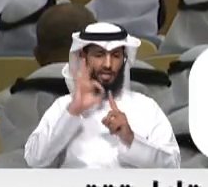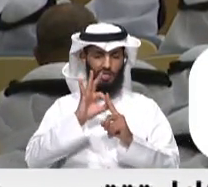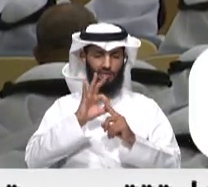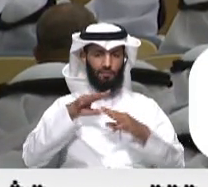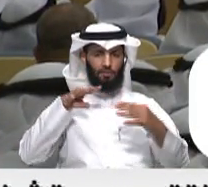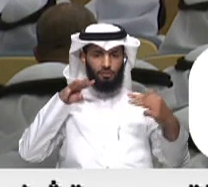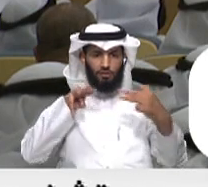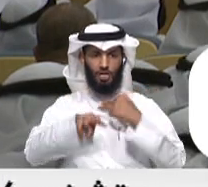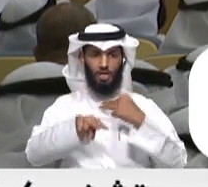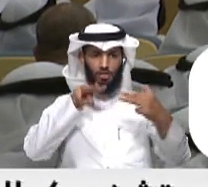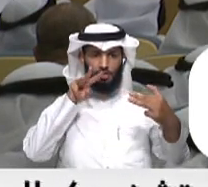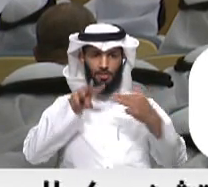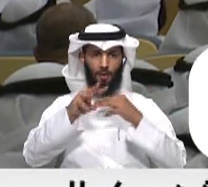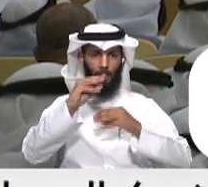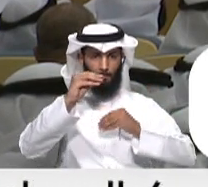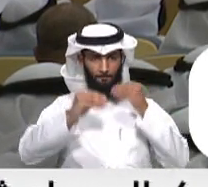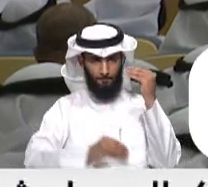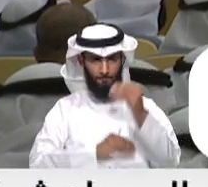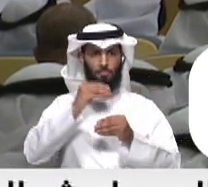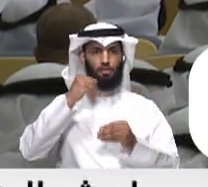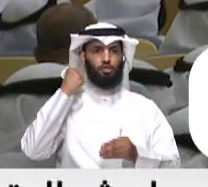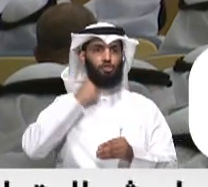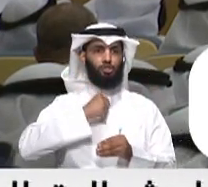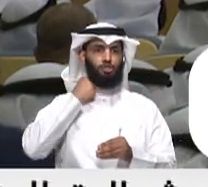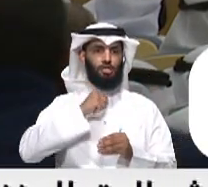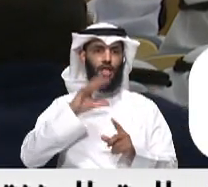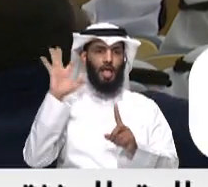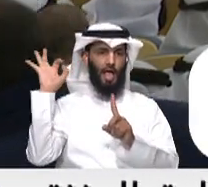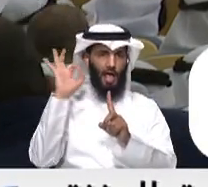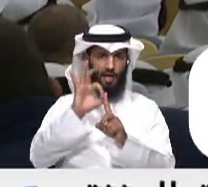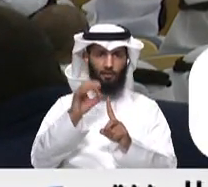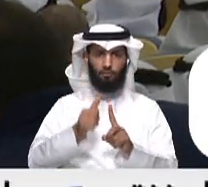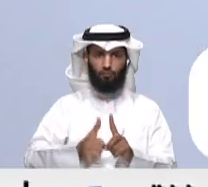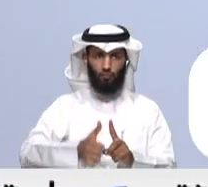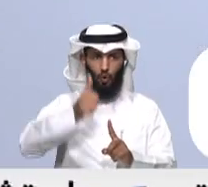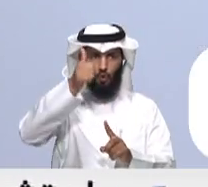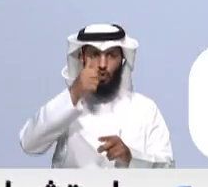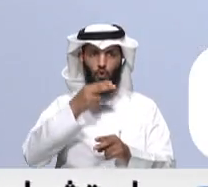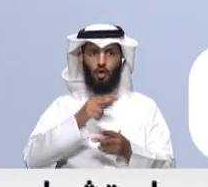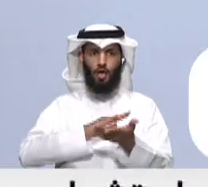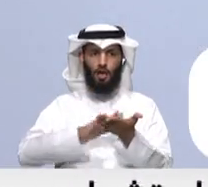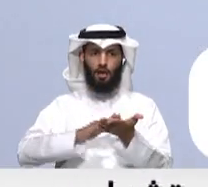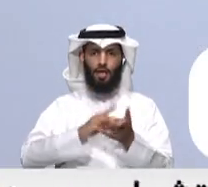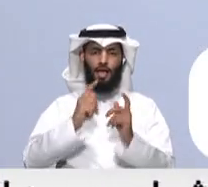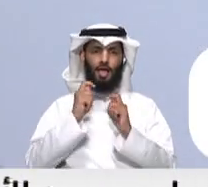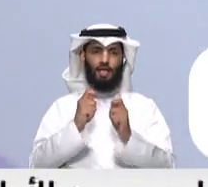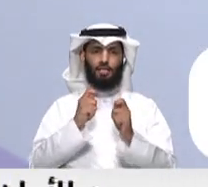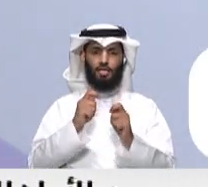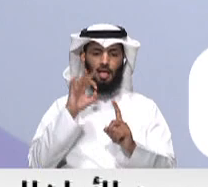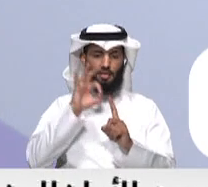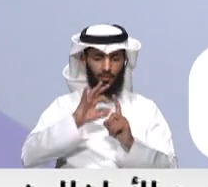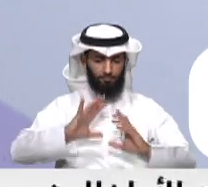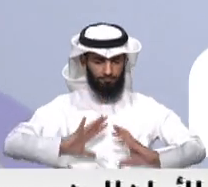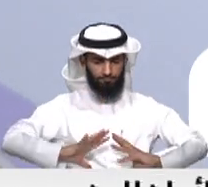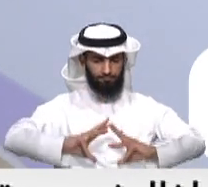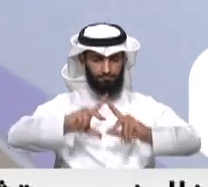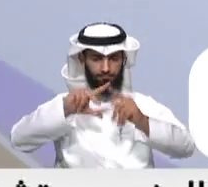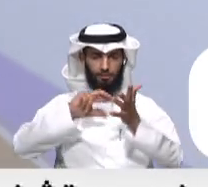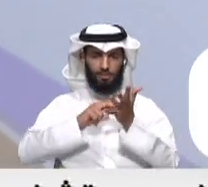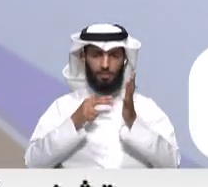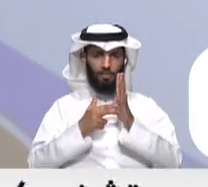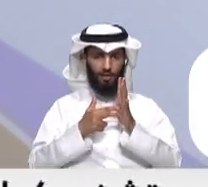الحاليه وانشاء الجديده تحقيقا لركي بنيه تحتيه متطوره وذلك من خلال